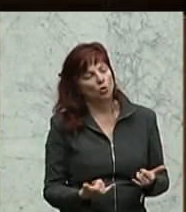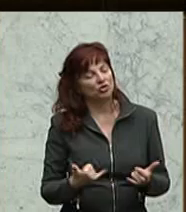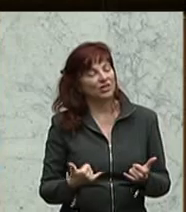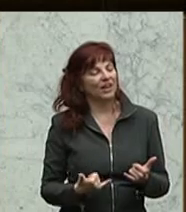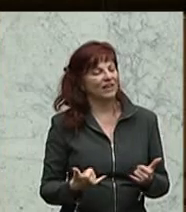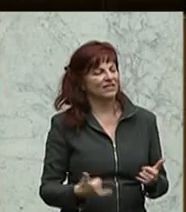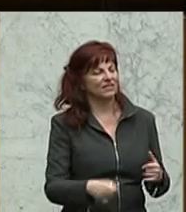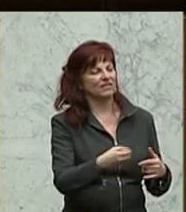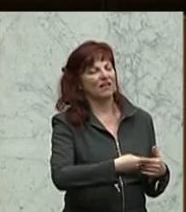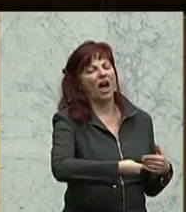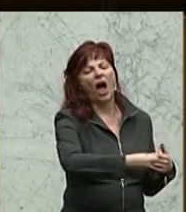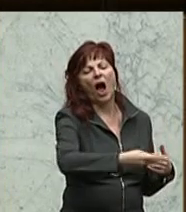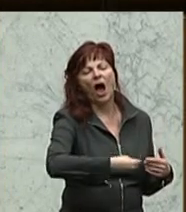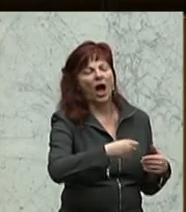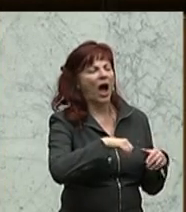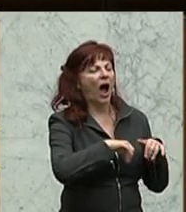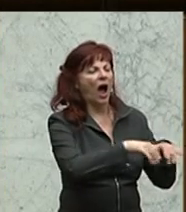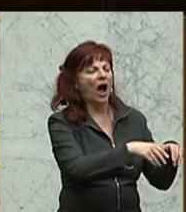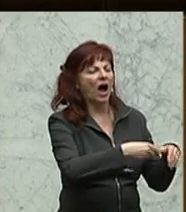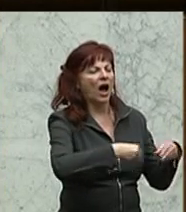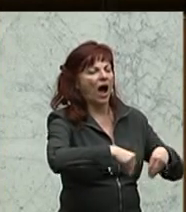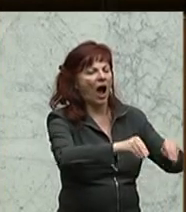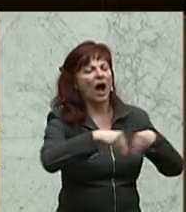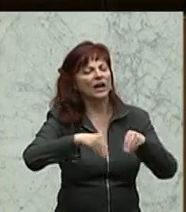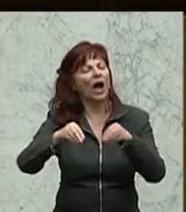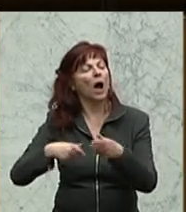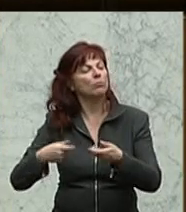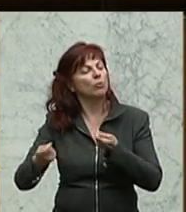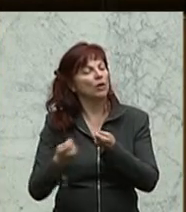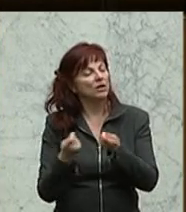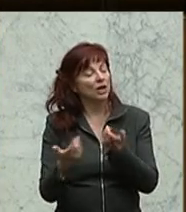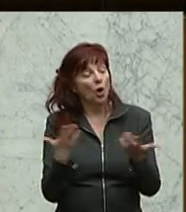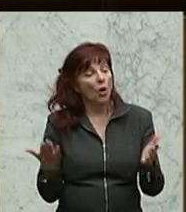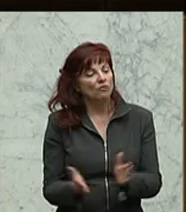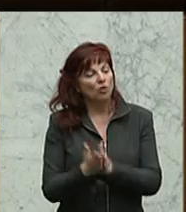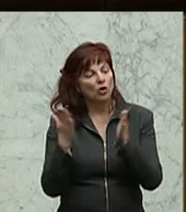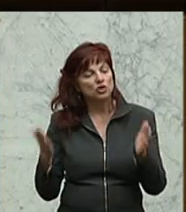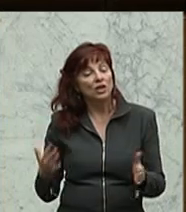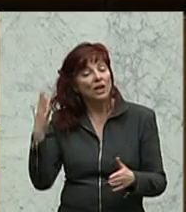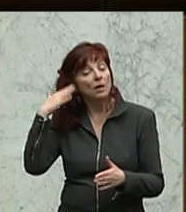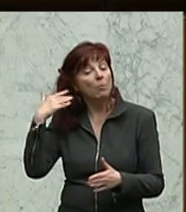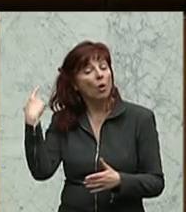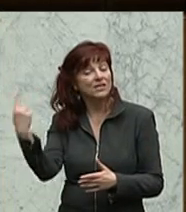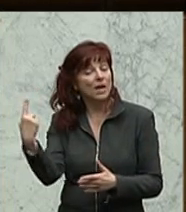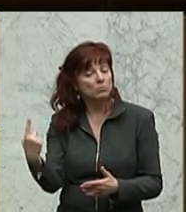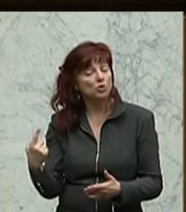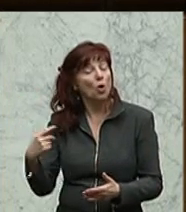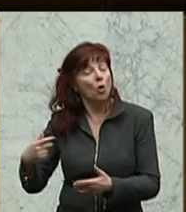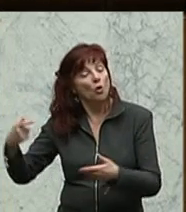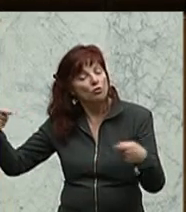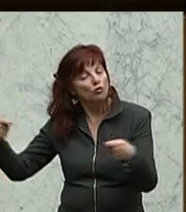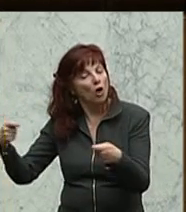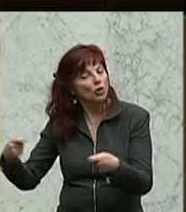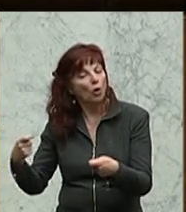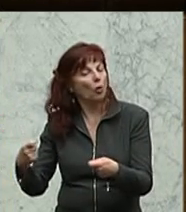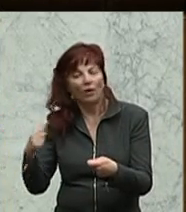Almbauern bei den Flächen, die jetzt, denen die Rückzahlung droht, sogar von Förderungen? Die haben Sie auch im Stich gelassen. Sie haben die Bauern im Stich gelassen bei dem